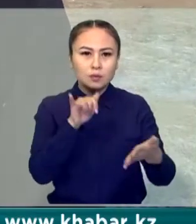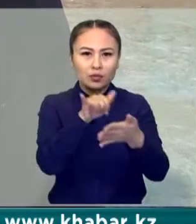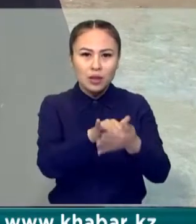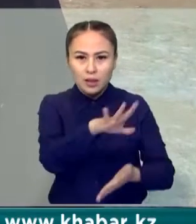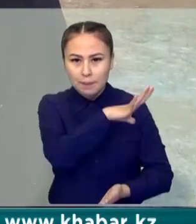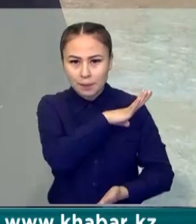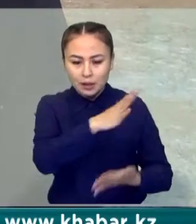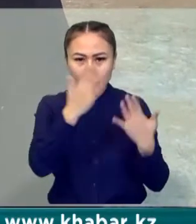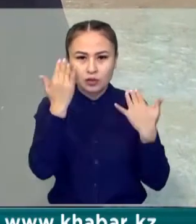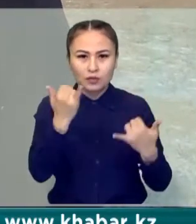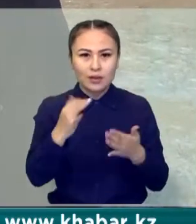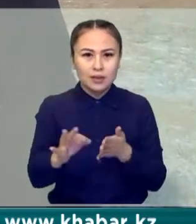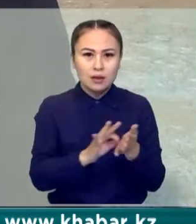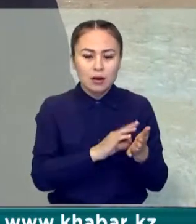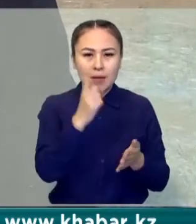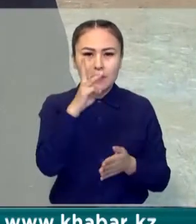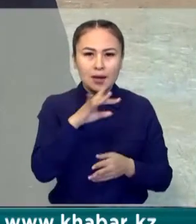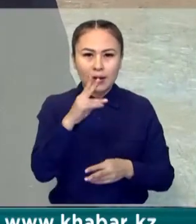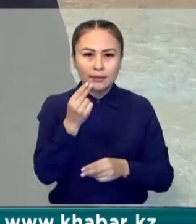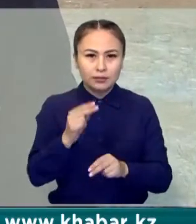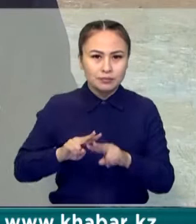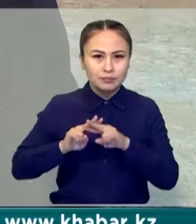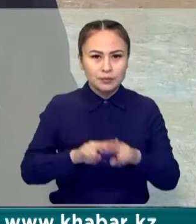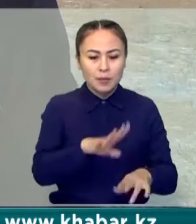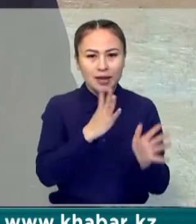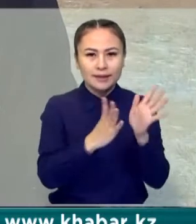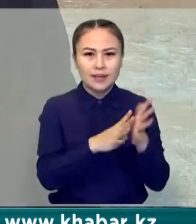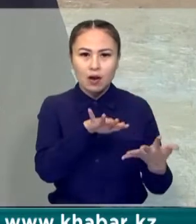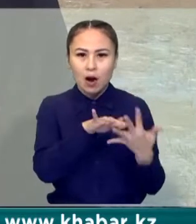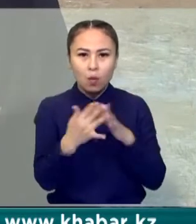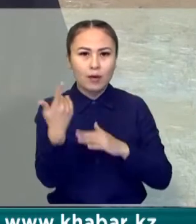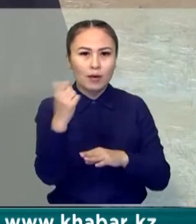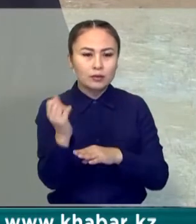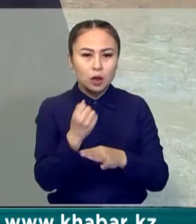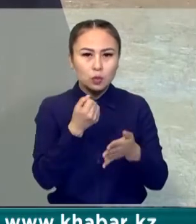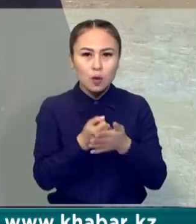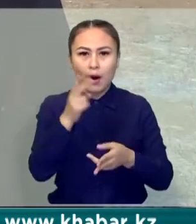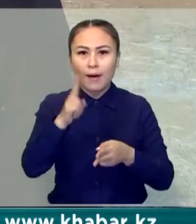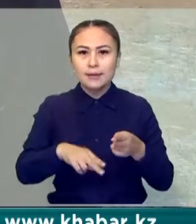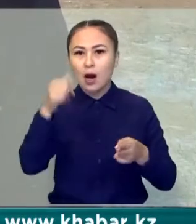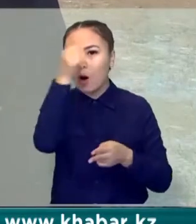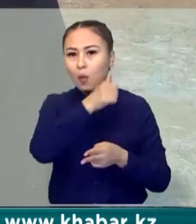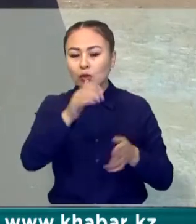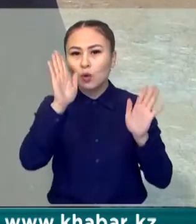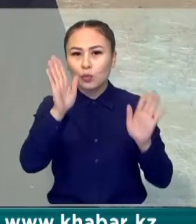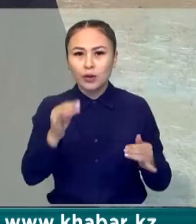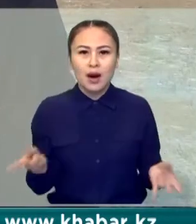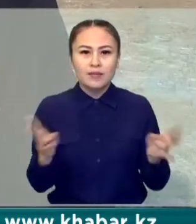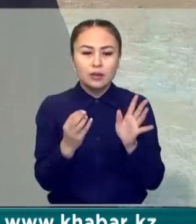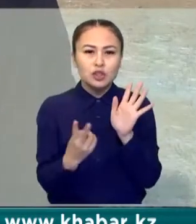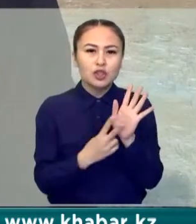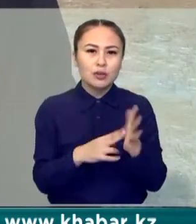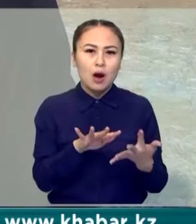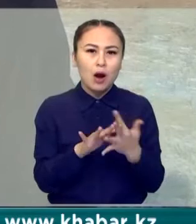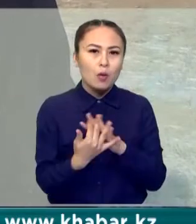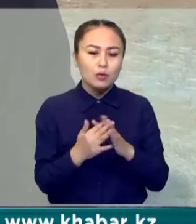Бұл мақсатқа бюджеттен 1,1 миллиард теңге бөлінді. 9 ауылға көгілдір отын жыл соңына дейін берілсе, Теректі ауданына қарасты қалған 7 ауылға